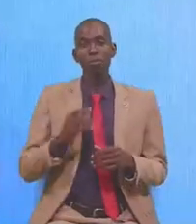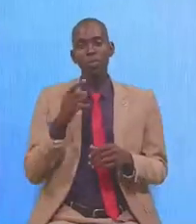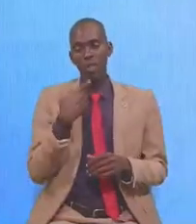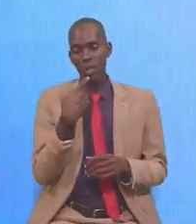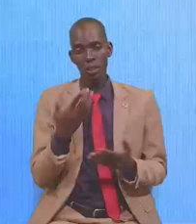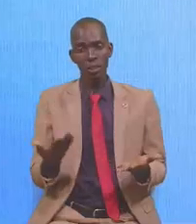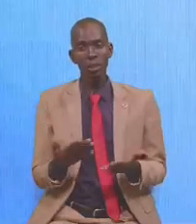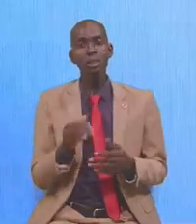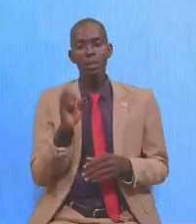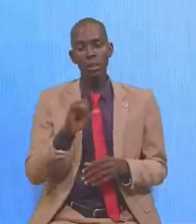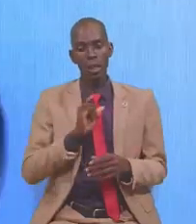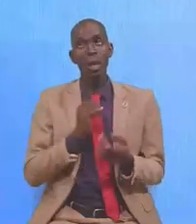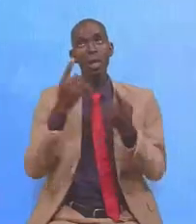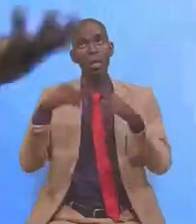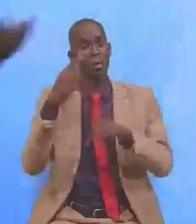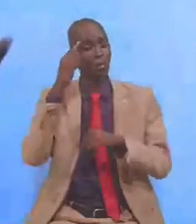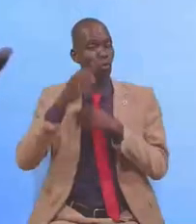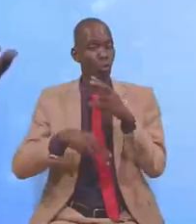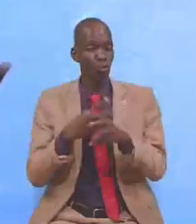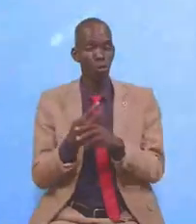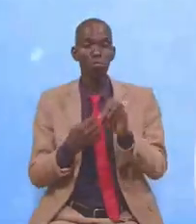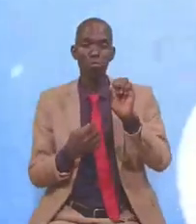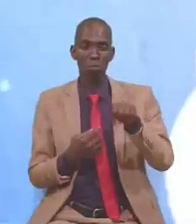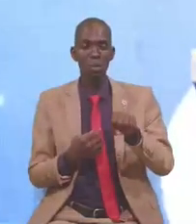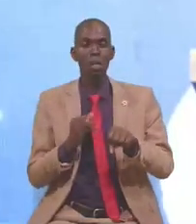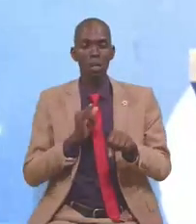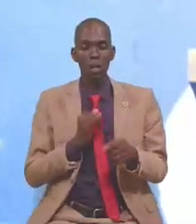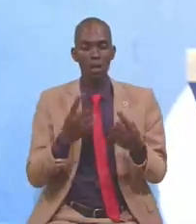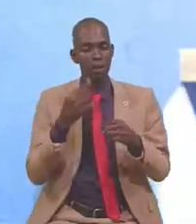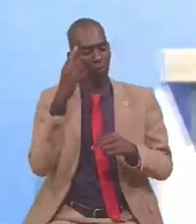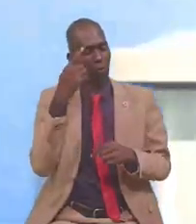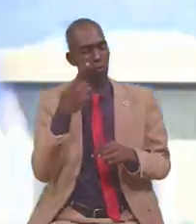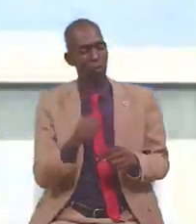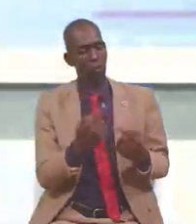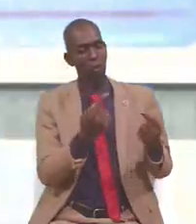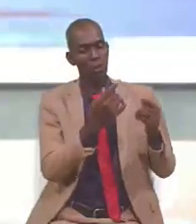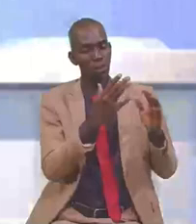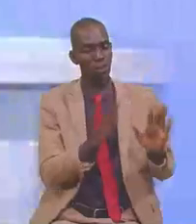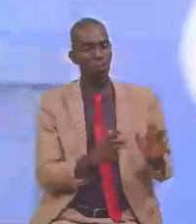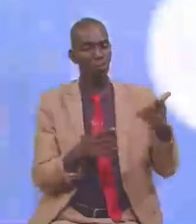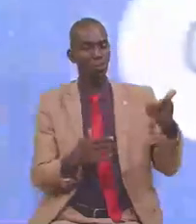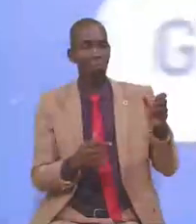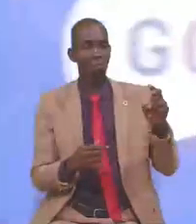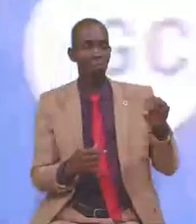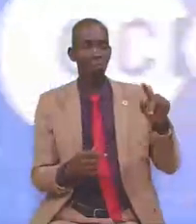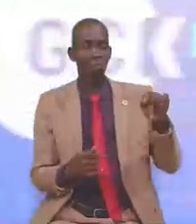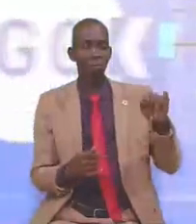oui, je viens pour le monde entier, oui, je viens pour les païens et les juifs, mais je